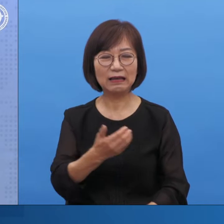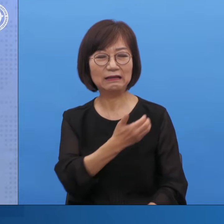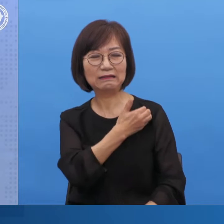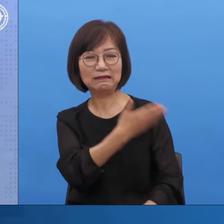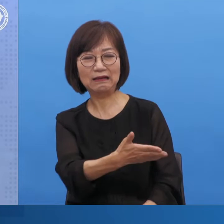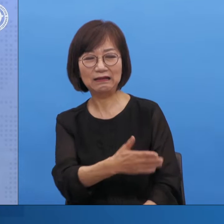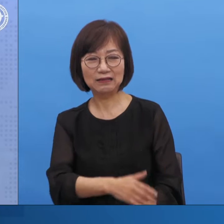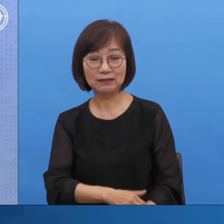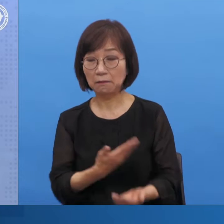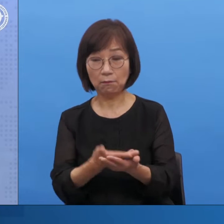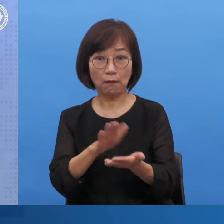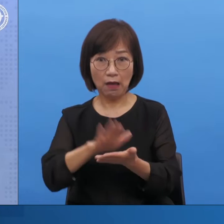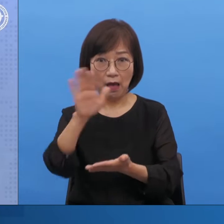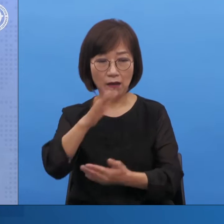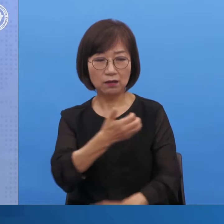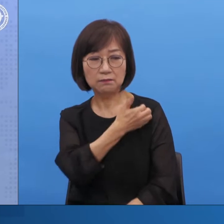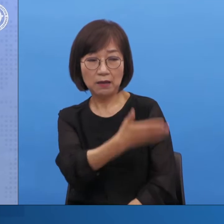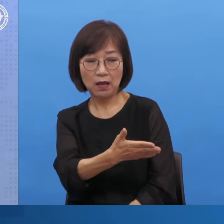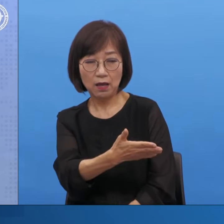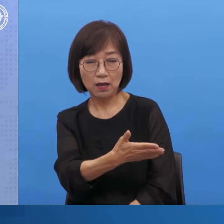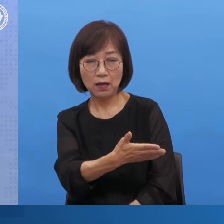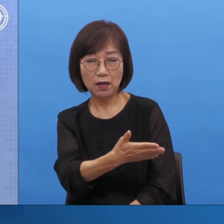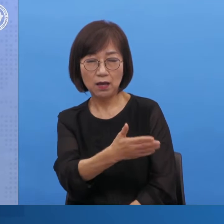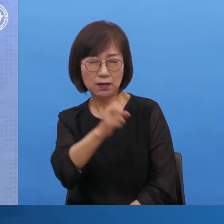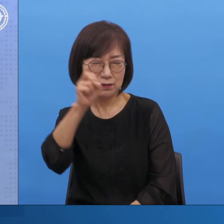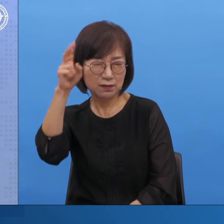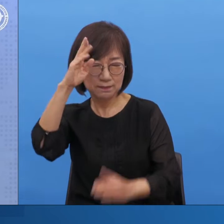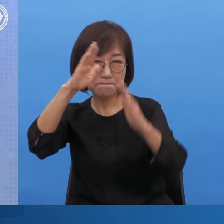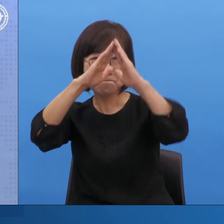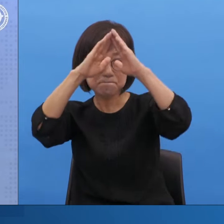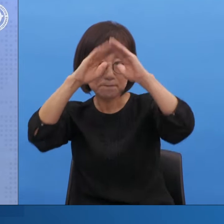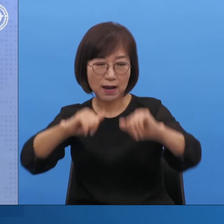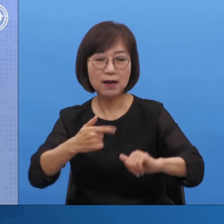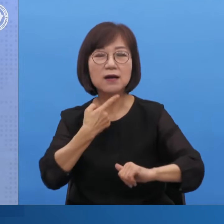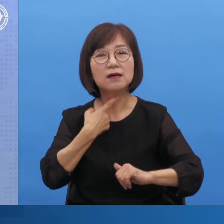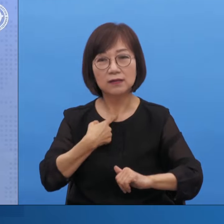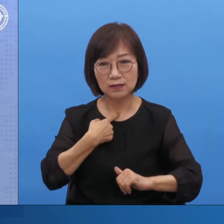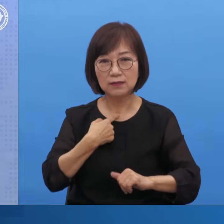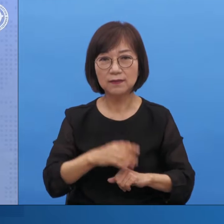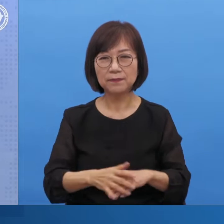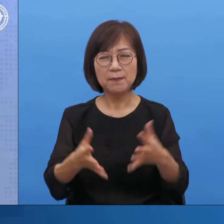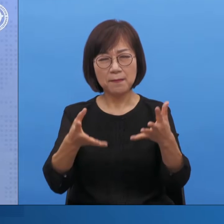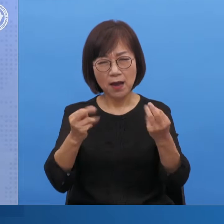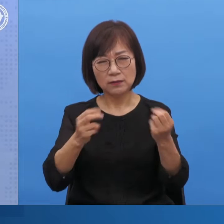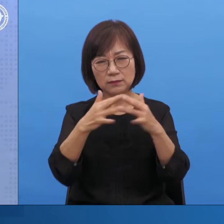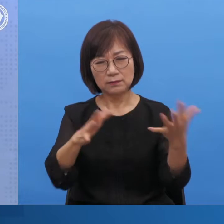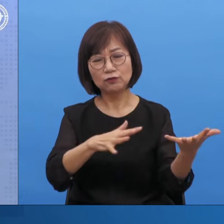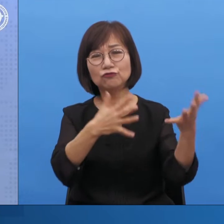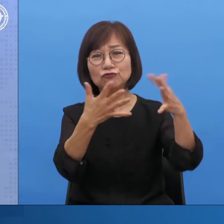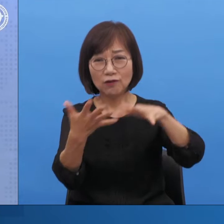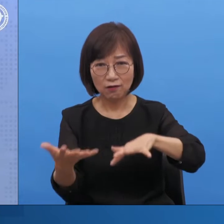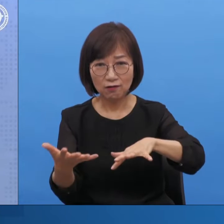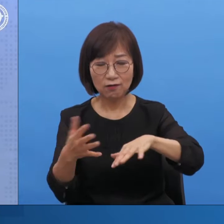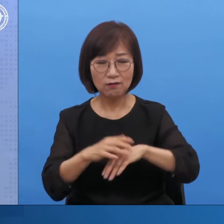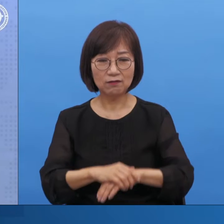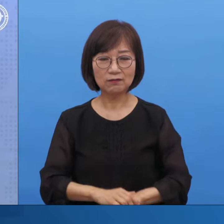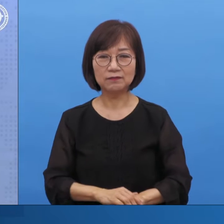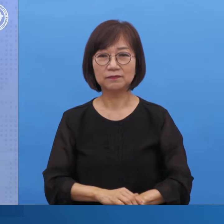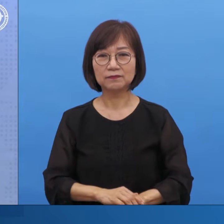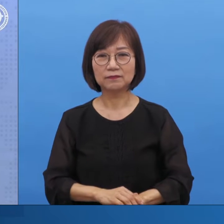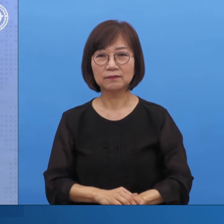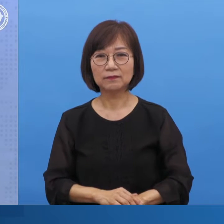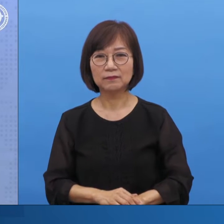they neglected those 그러다 어느 날 words. 이게 무너졌어 말이에요. And one day, that mall had collapsed. 많은 사람이 죽었는데 뭐 죽은 사람들의 얘기들을